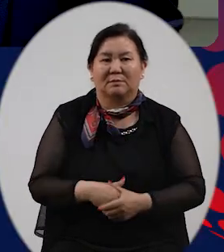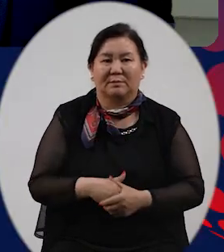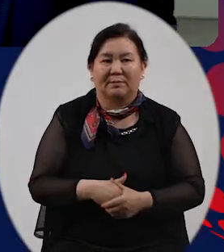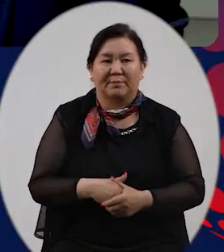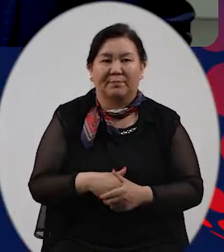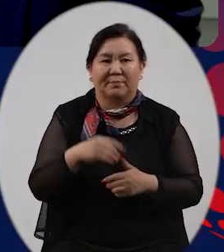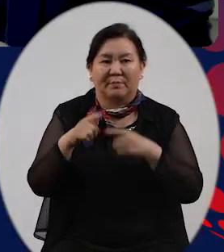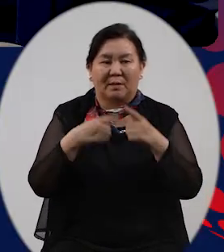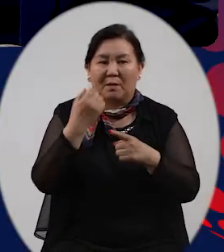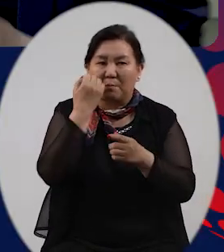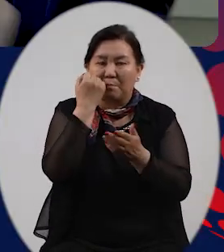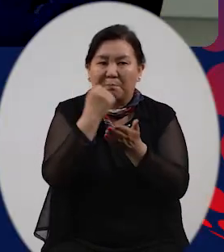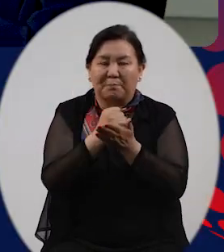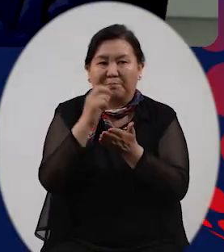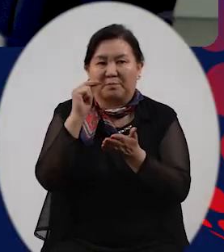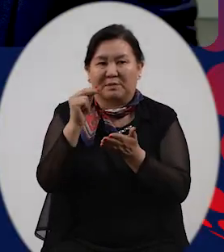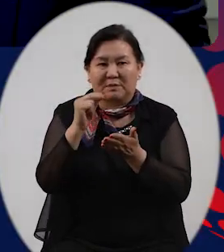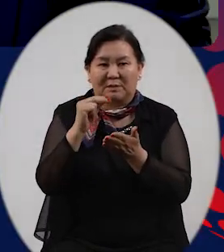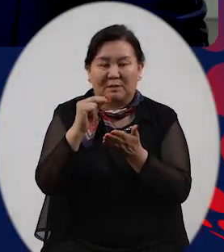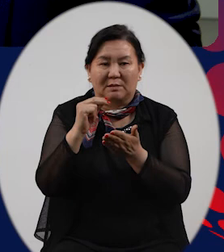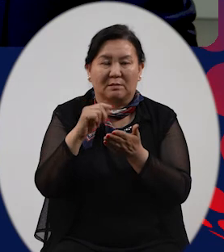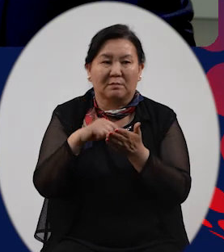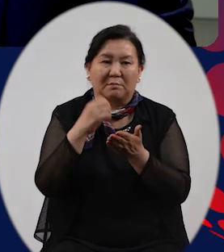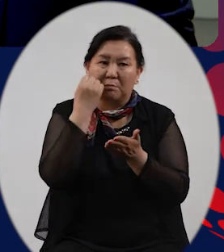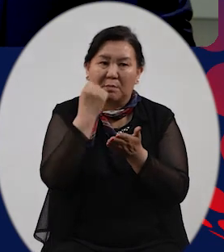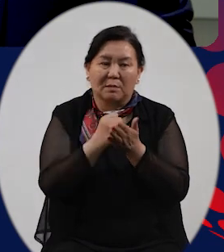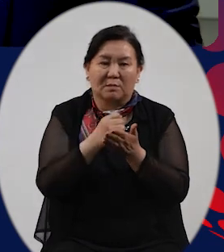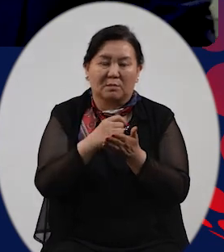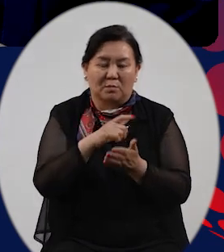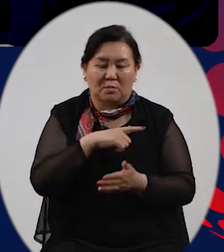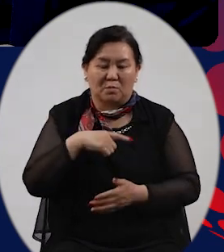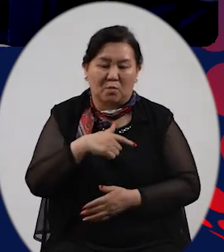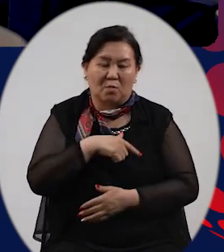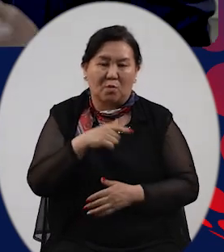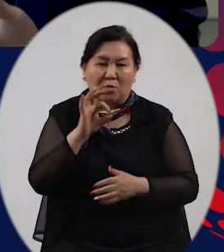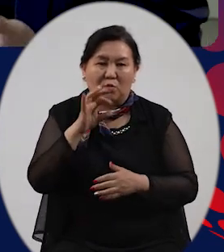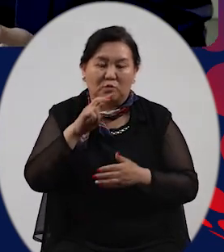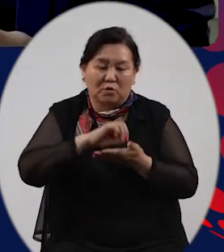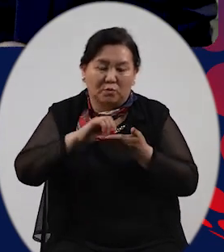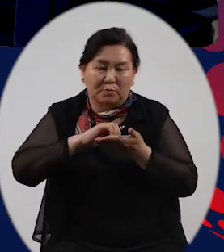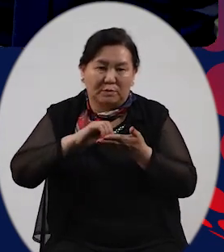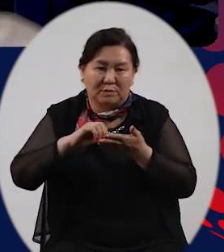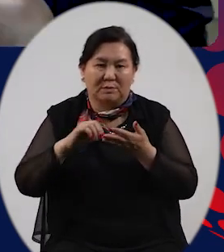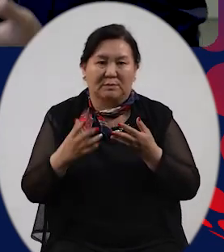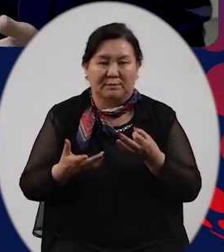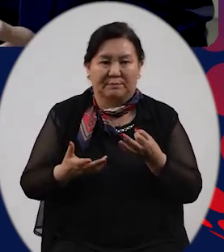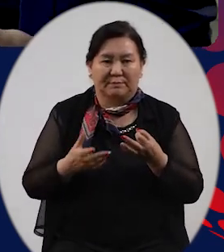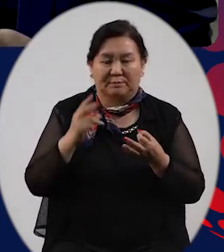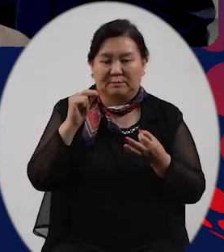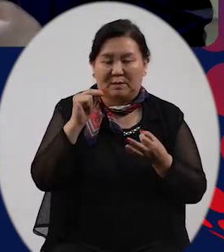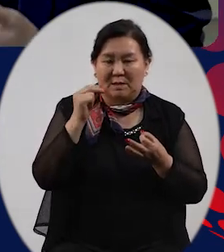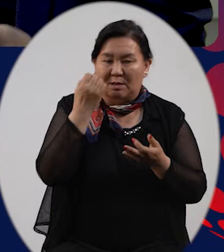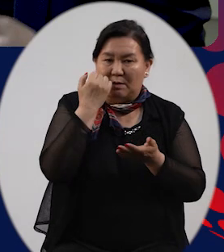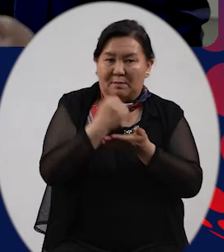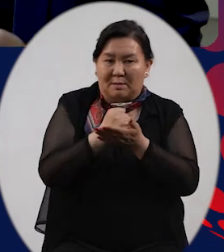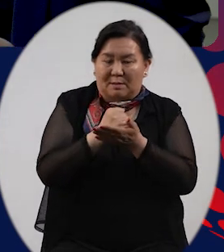ойлгож. Чанарын баталгаажуулалтын үйл явц бол дараах одоо үе шатын дагуу бол явагдана. За хамгийн эхлээд бол мэдээж чанарын